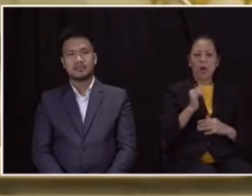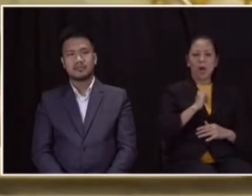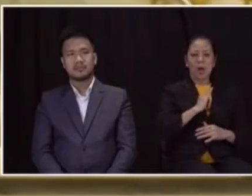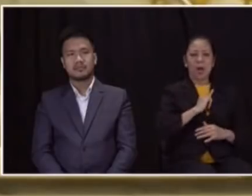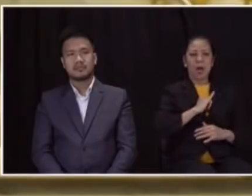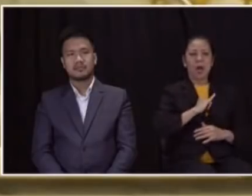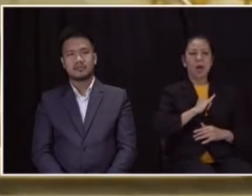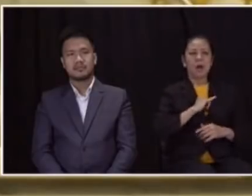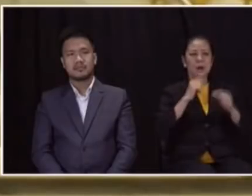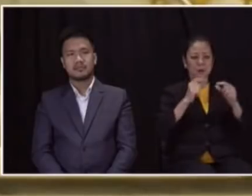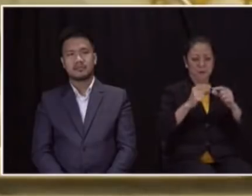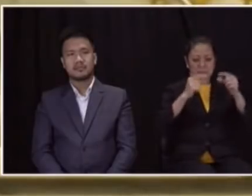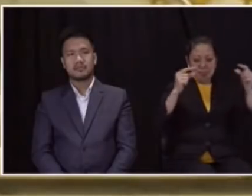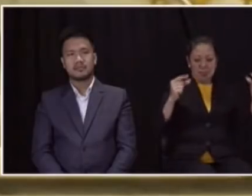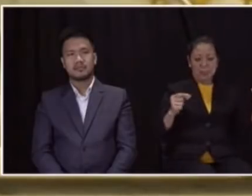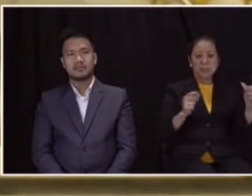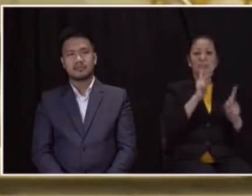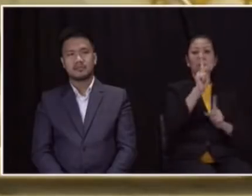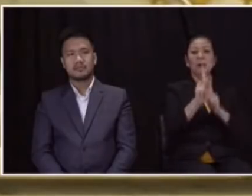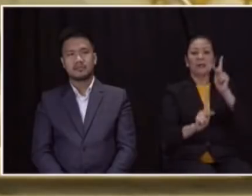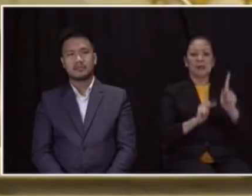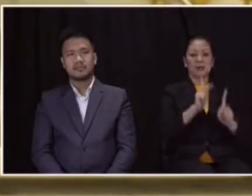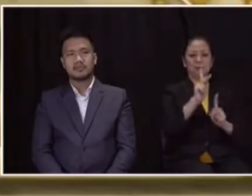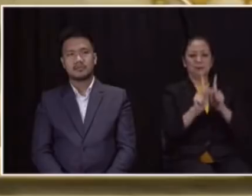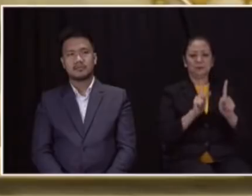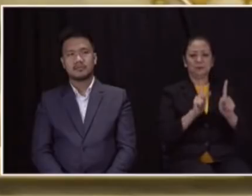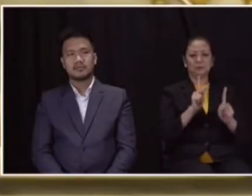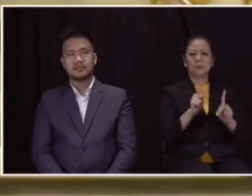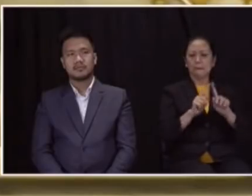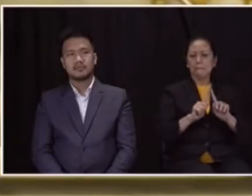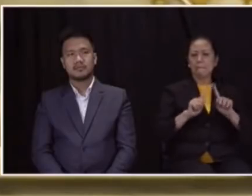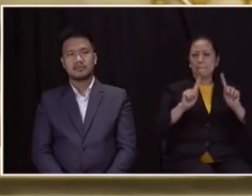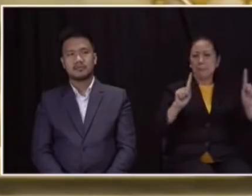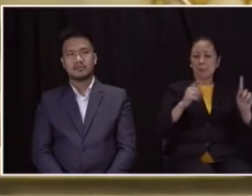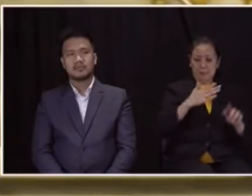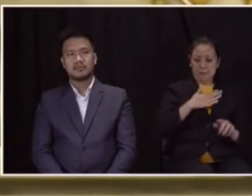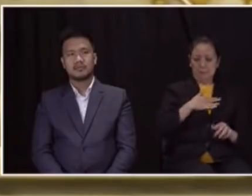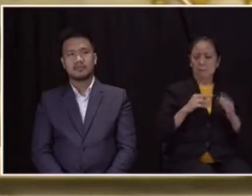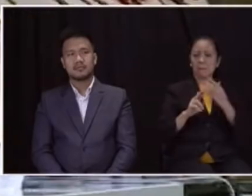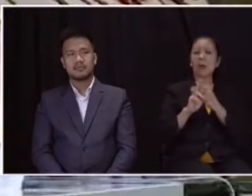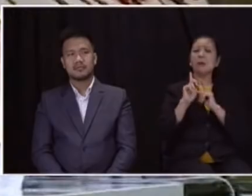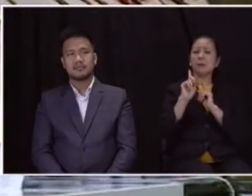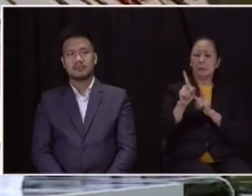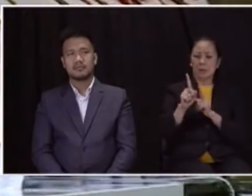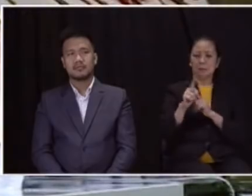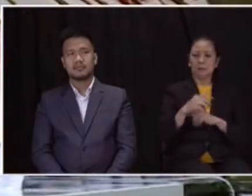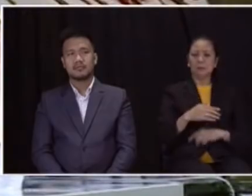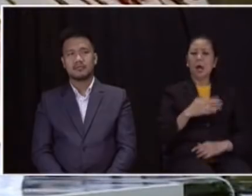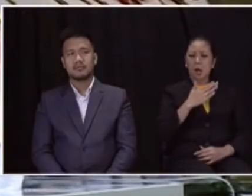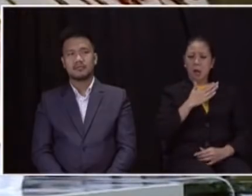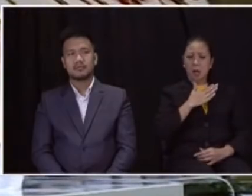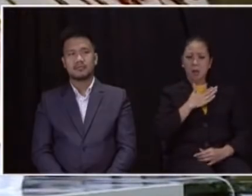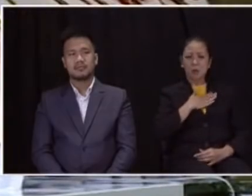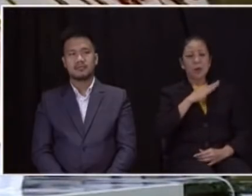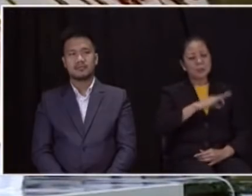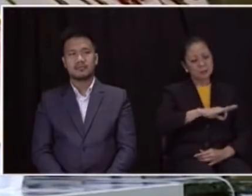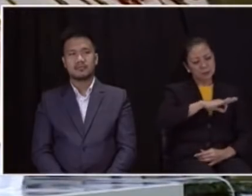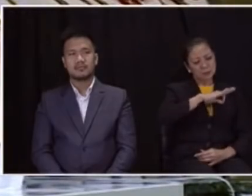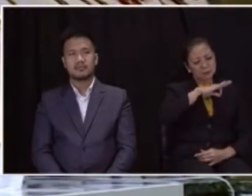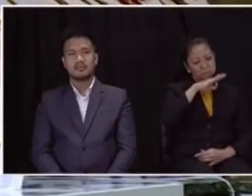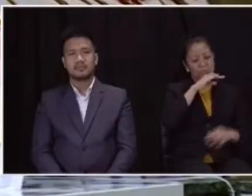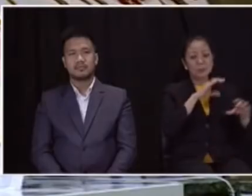ako'y dadakilain ng mga tao. Ngunit ang tugon ko, ako ay nabigo